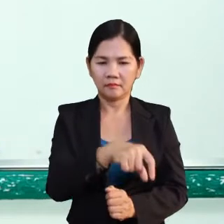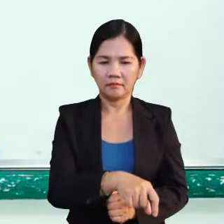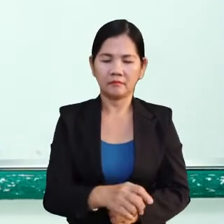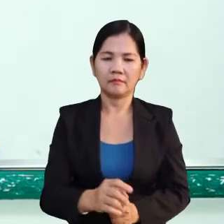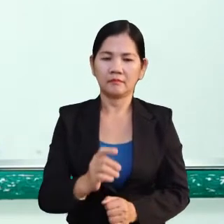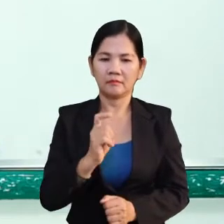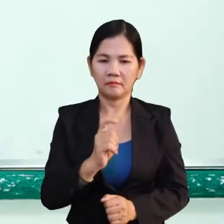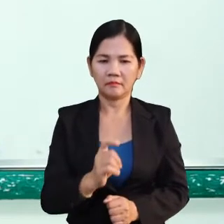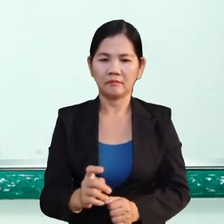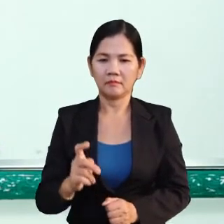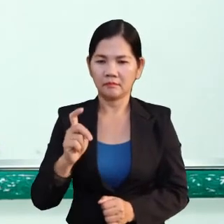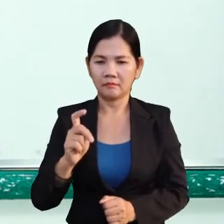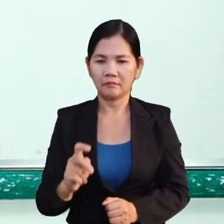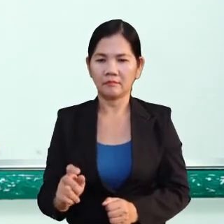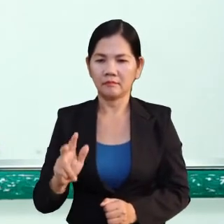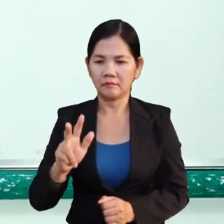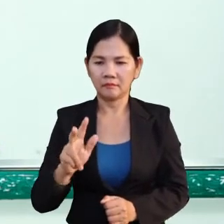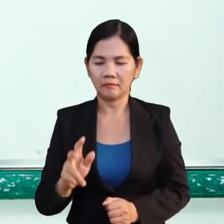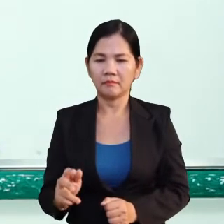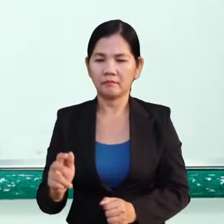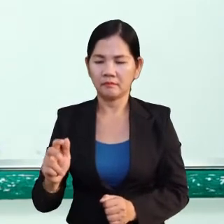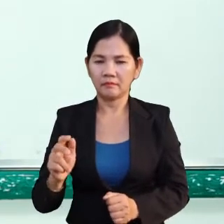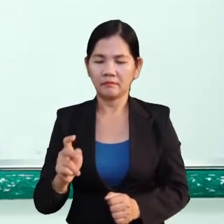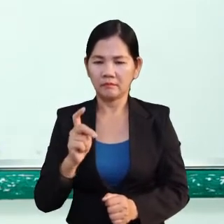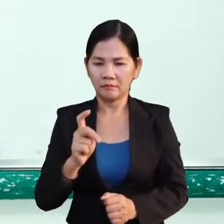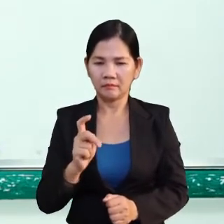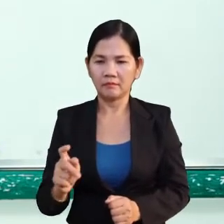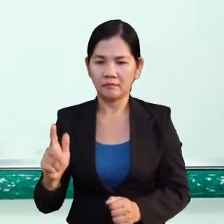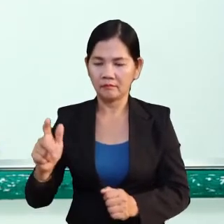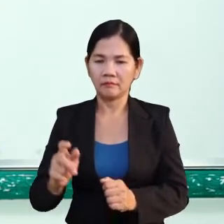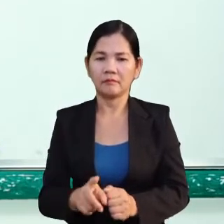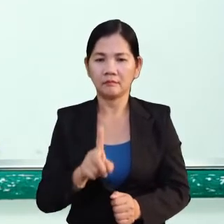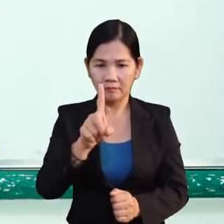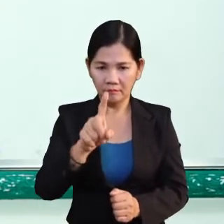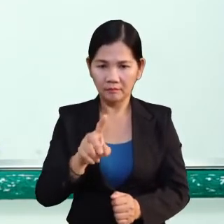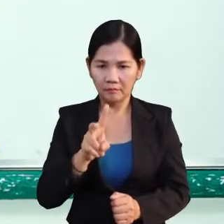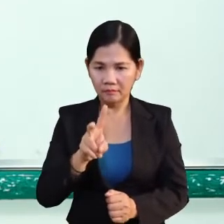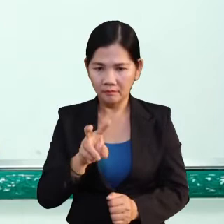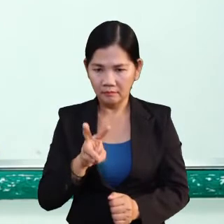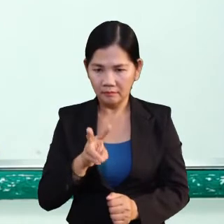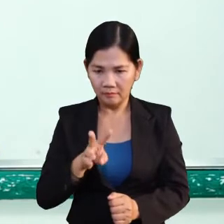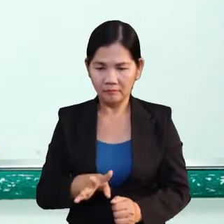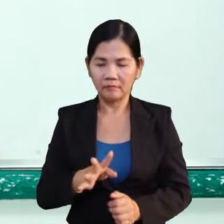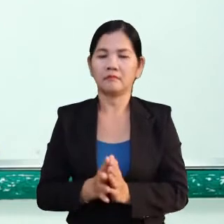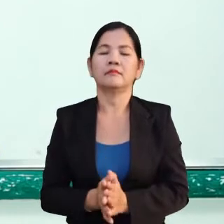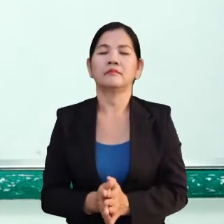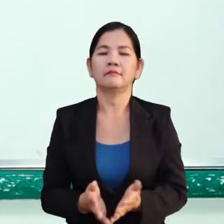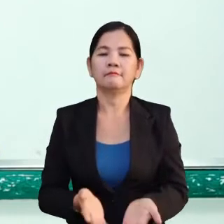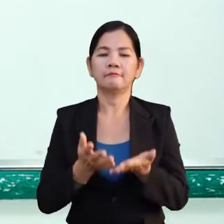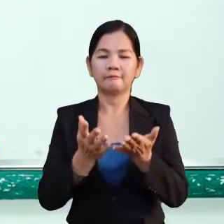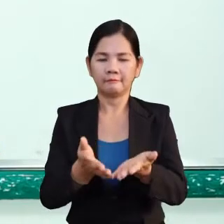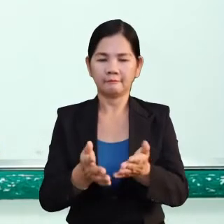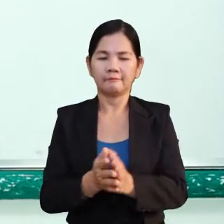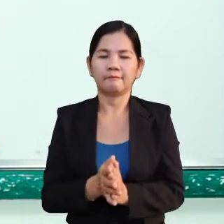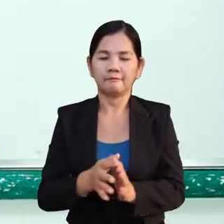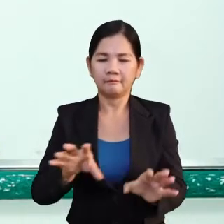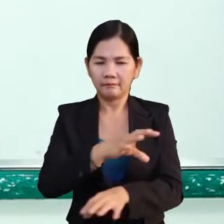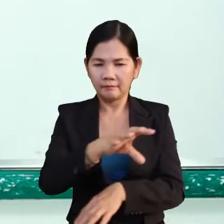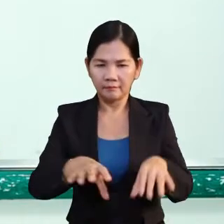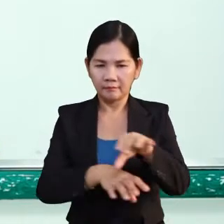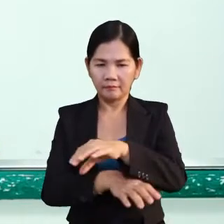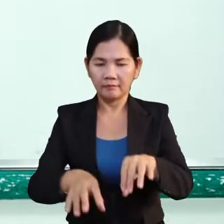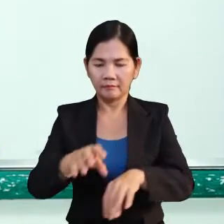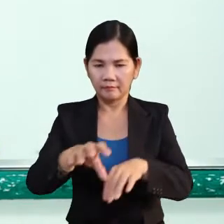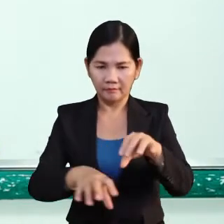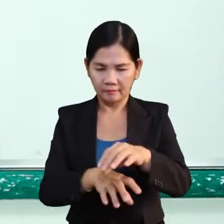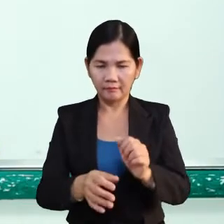ណាអញ្ចឹងក៏កូនគិតថាលេខប្រមាណកូនគិតថាលេខ1ឬក៏លេខ2កូនដាក់មកចាខនេះកូនគិតថាជាសកម្មភាពទីប្រ